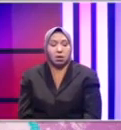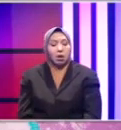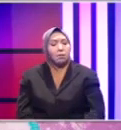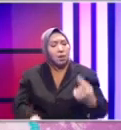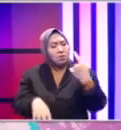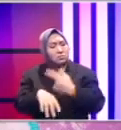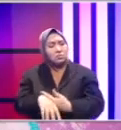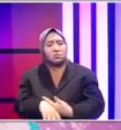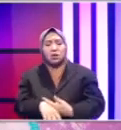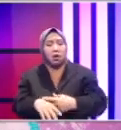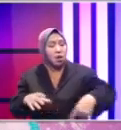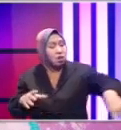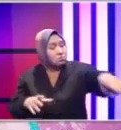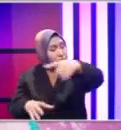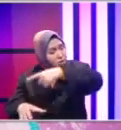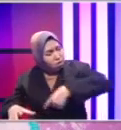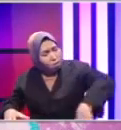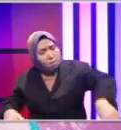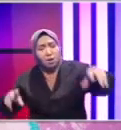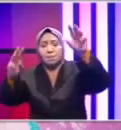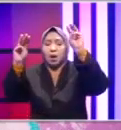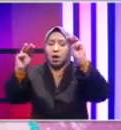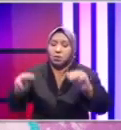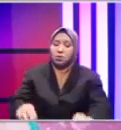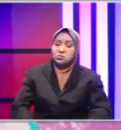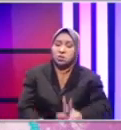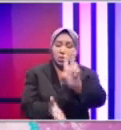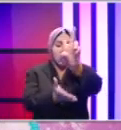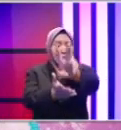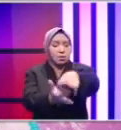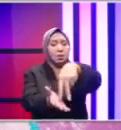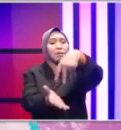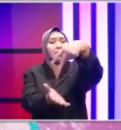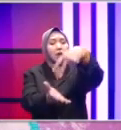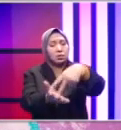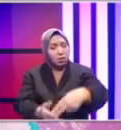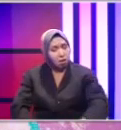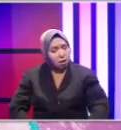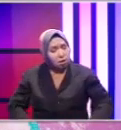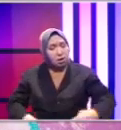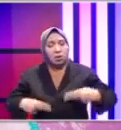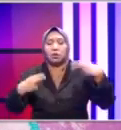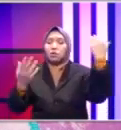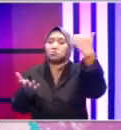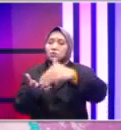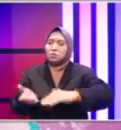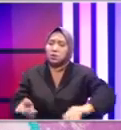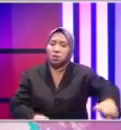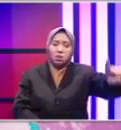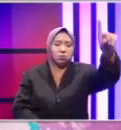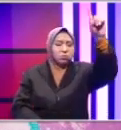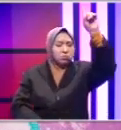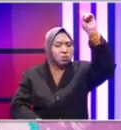Oh ya Unaya boat Suwung Wow ujan Yi Alfa